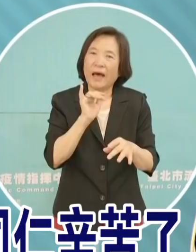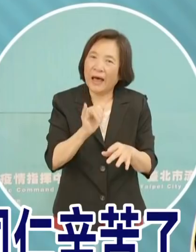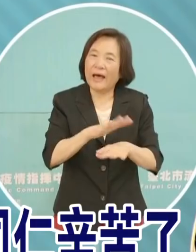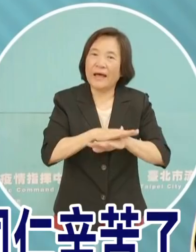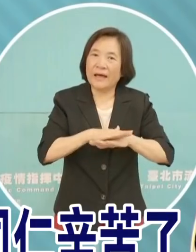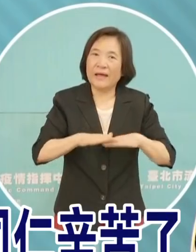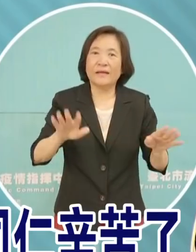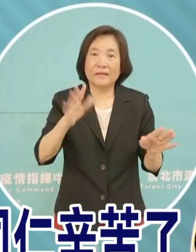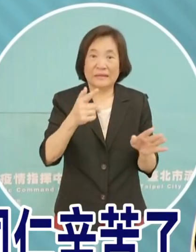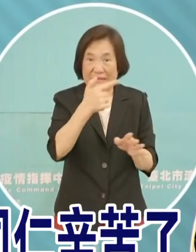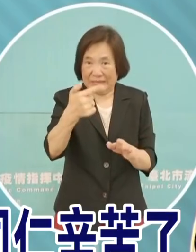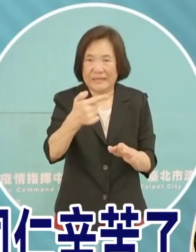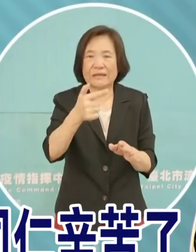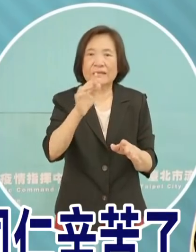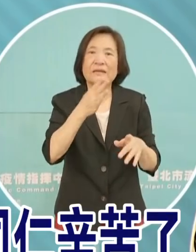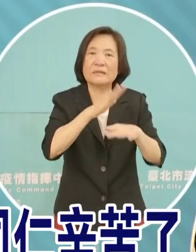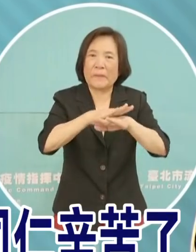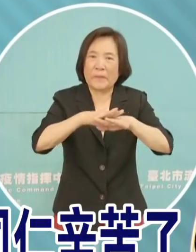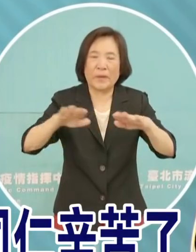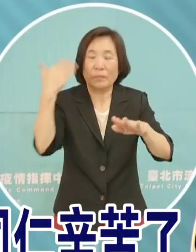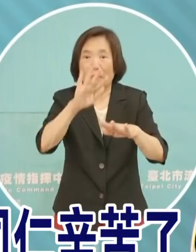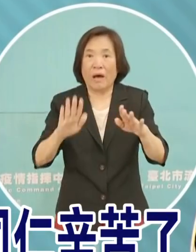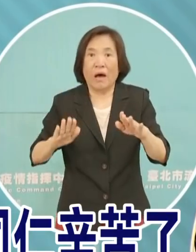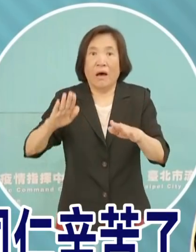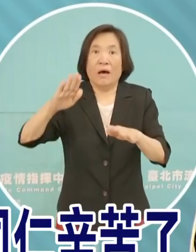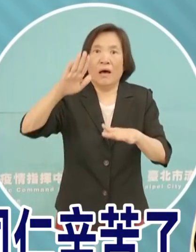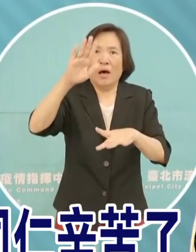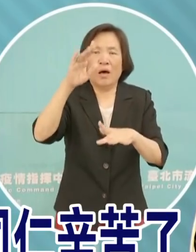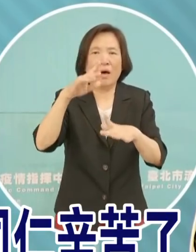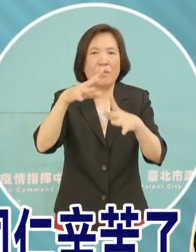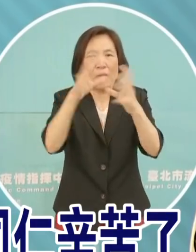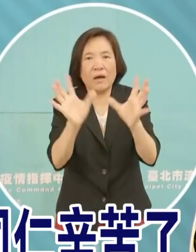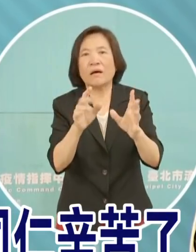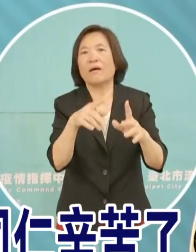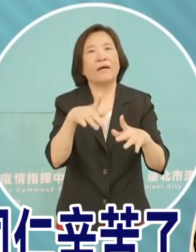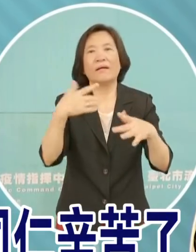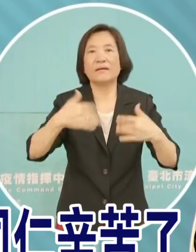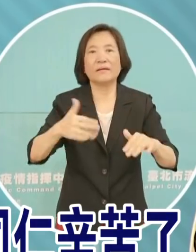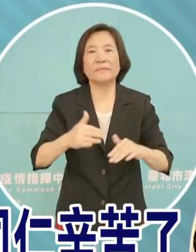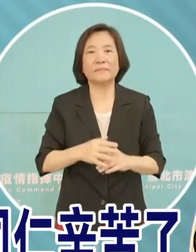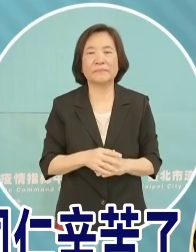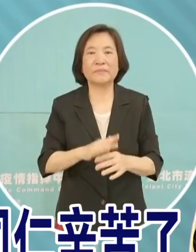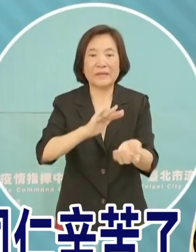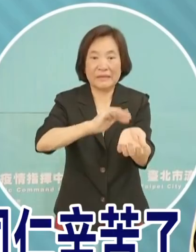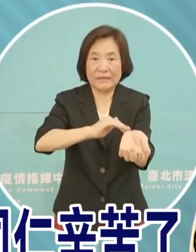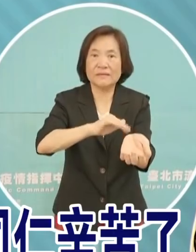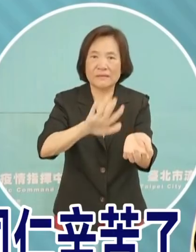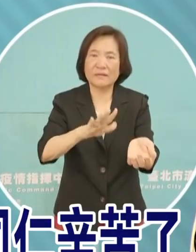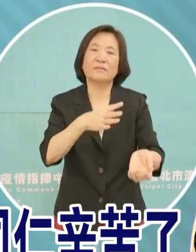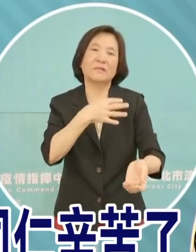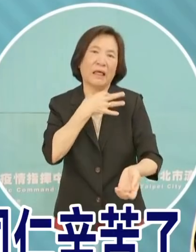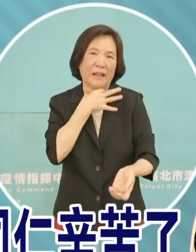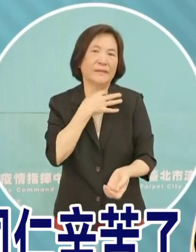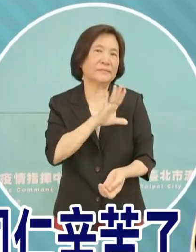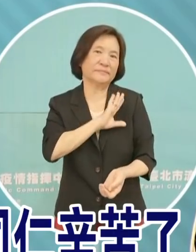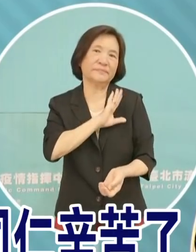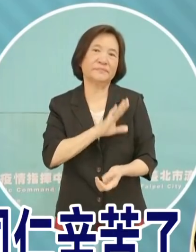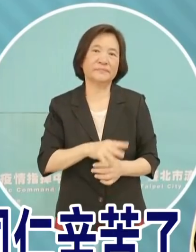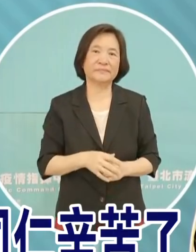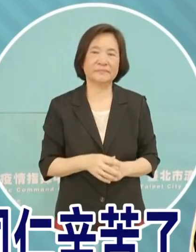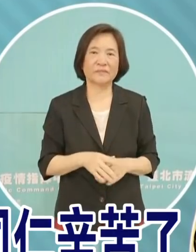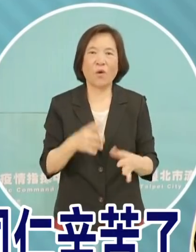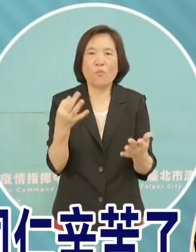蛮严峻的，应该这样讲，但是还没有到崩溃，那整个医疗体系相当紧绷了。啊，所以我们要求